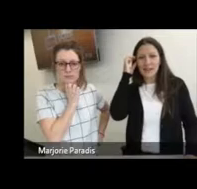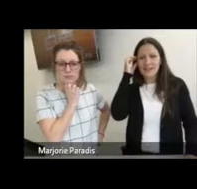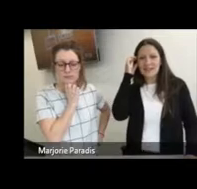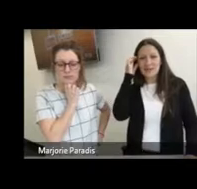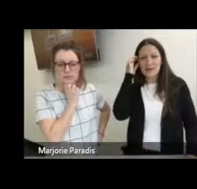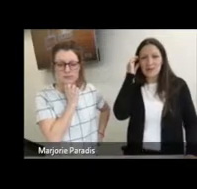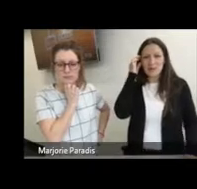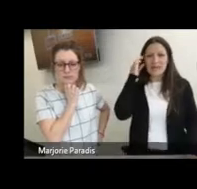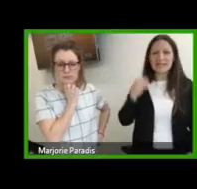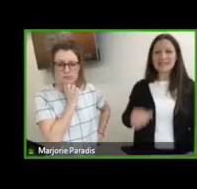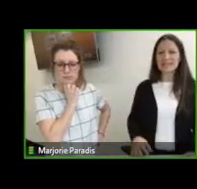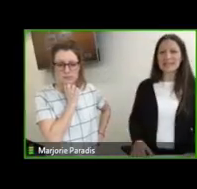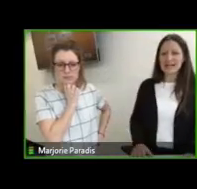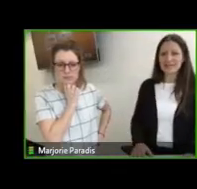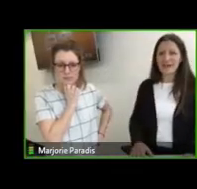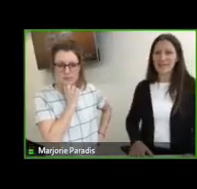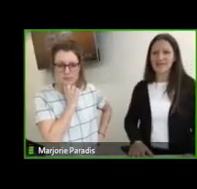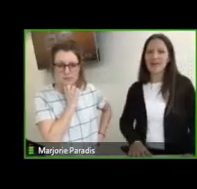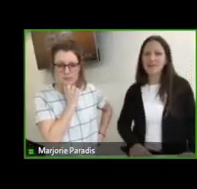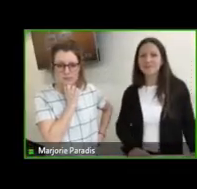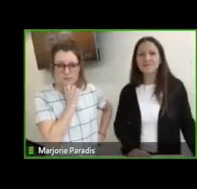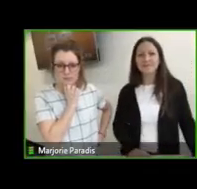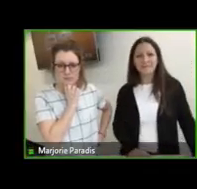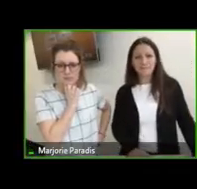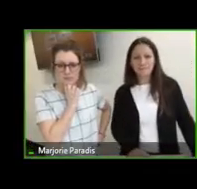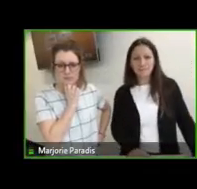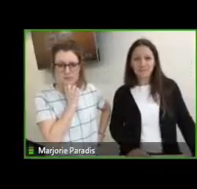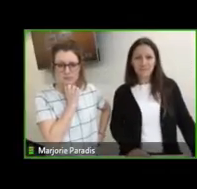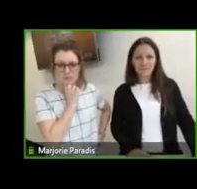Donc, à date, ce sont les journalistes qui arrivent à l'avant.